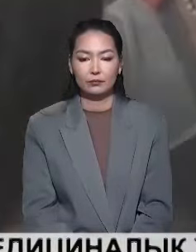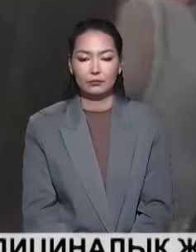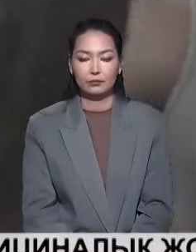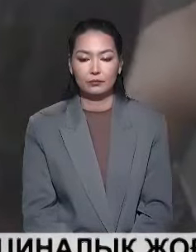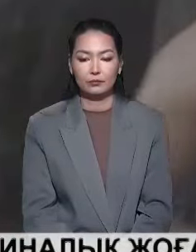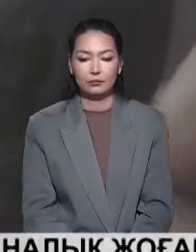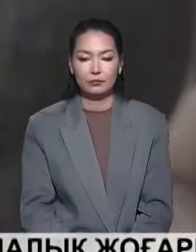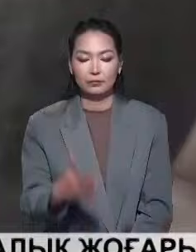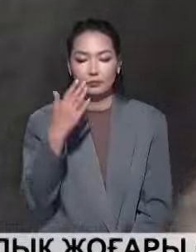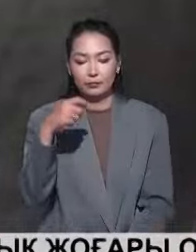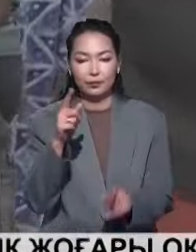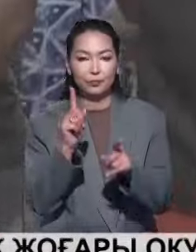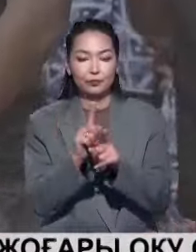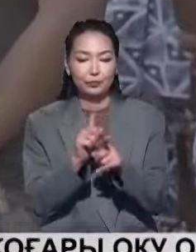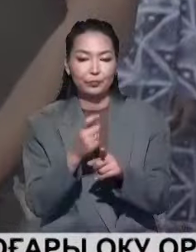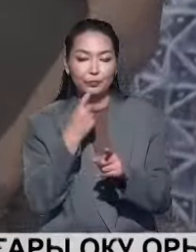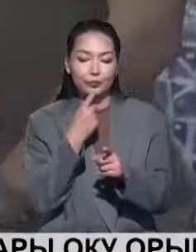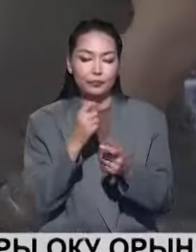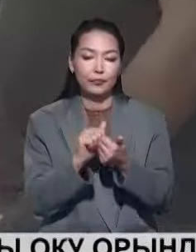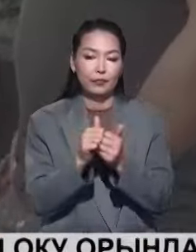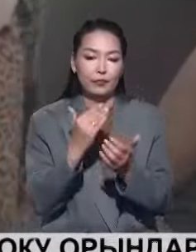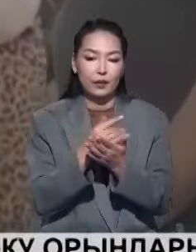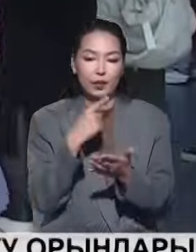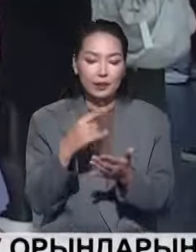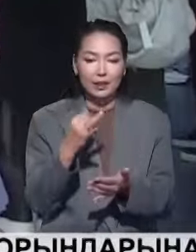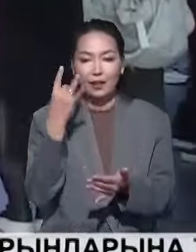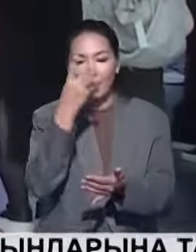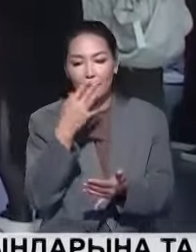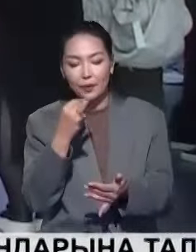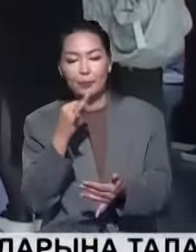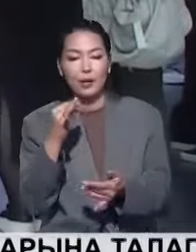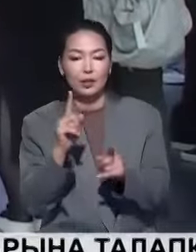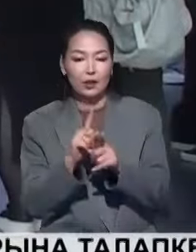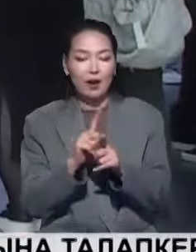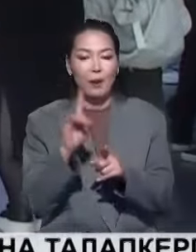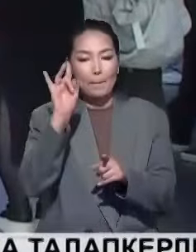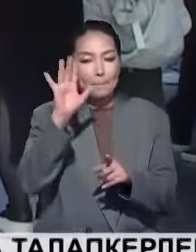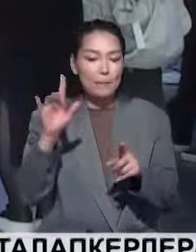Фильм ағылшын тіліне де аударылады, сондай-ақ Netflix, Африка және Prime TV танымал